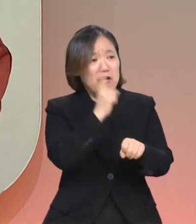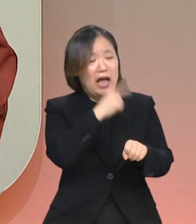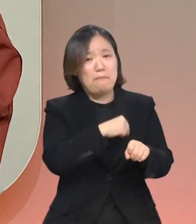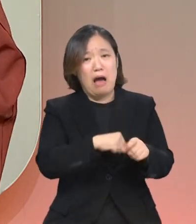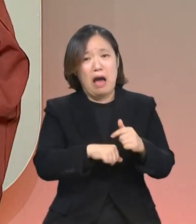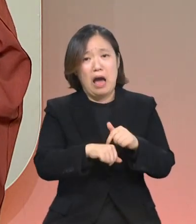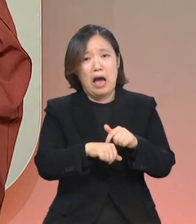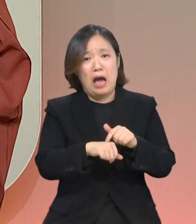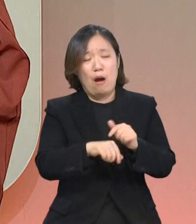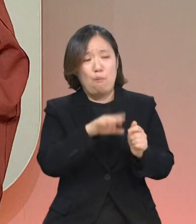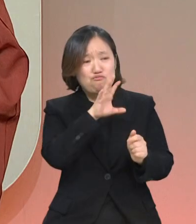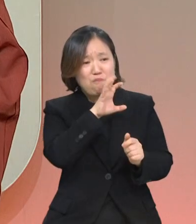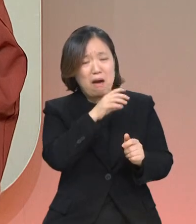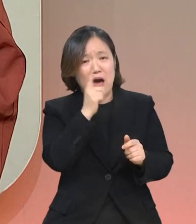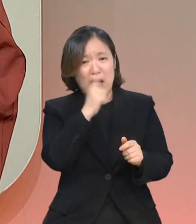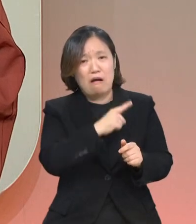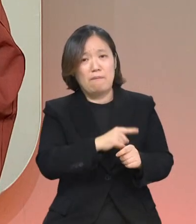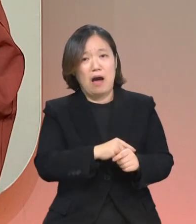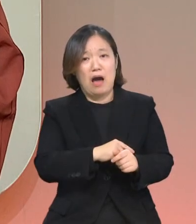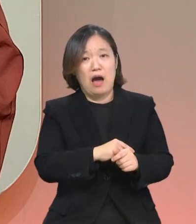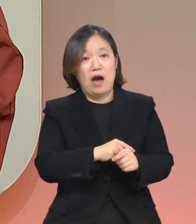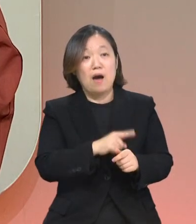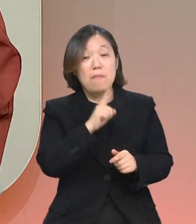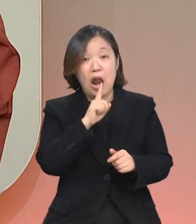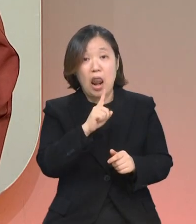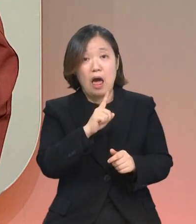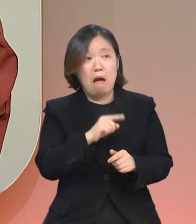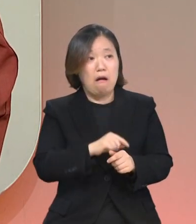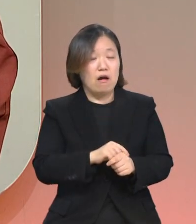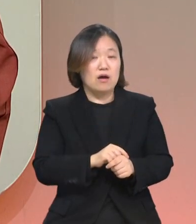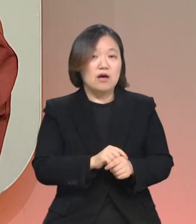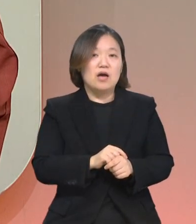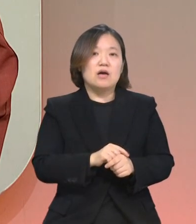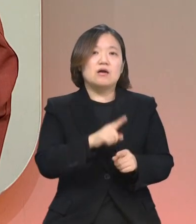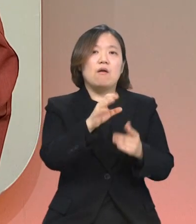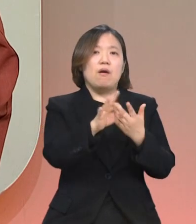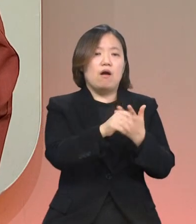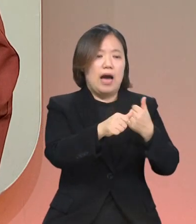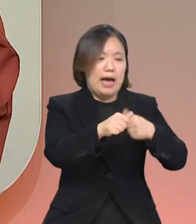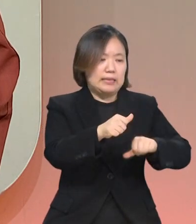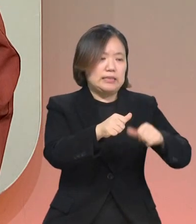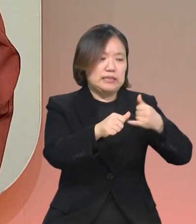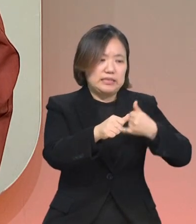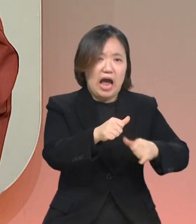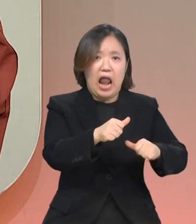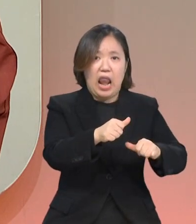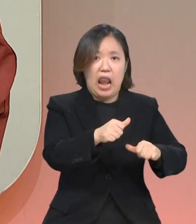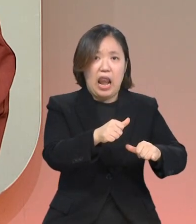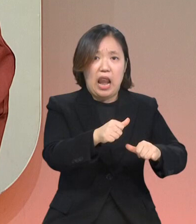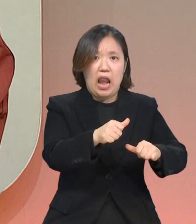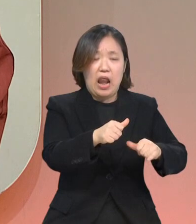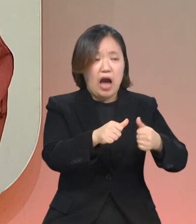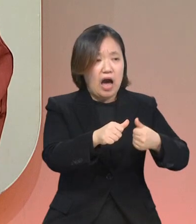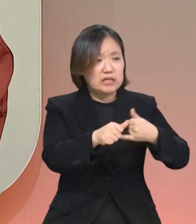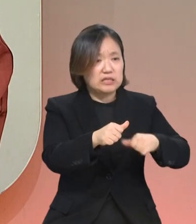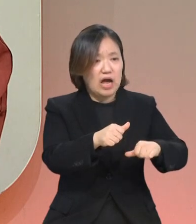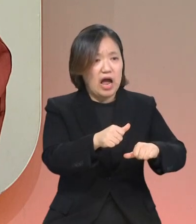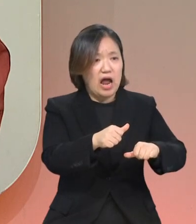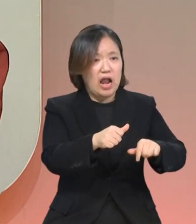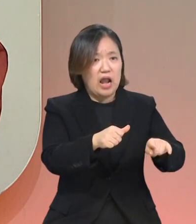오래 다녀도 그 승질머리 멋대로 자기 성질 못되게 굴었던